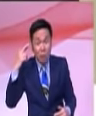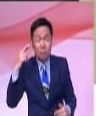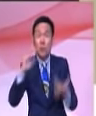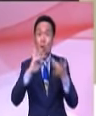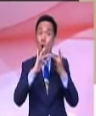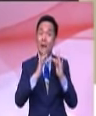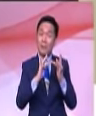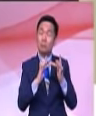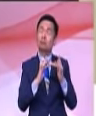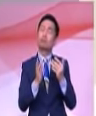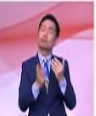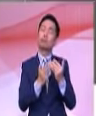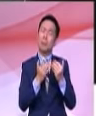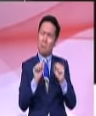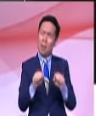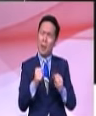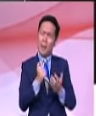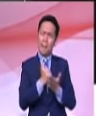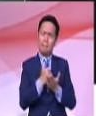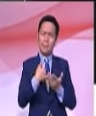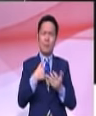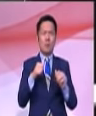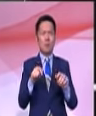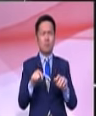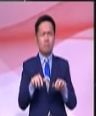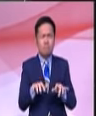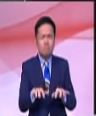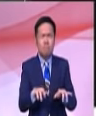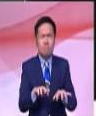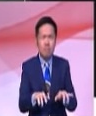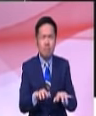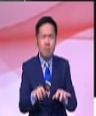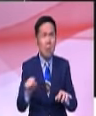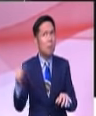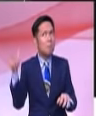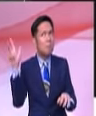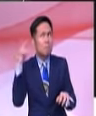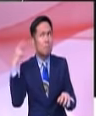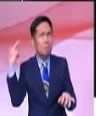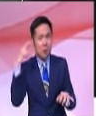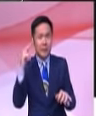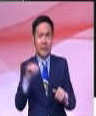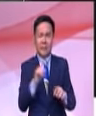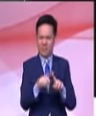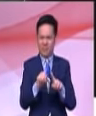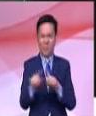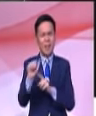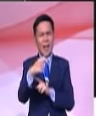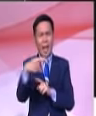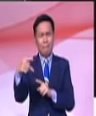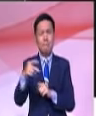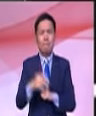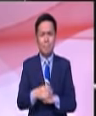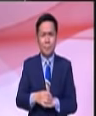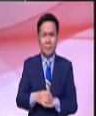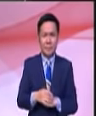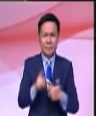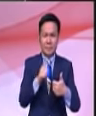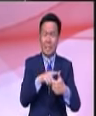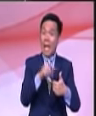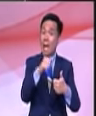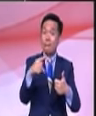talian memudahkannya. Kita kena masukkan satu beberapa aplikasi lah. Yang paling penting,